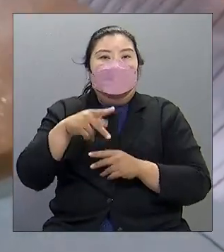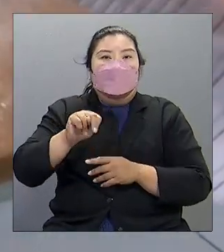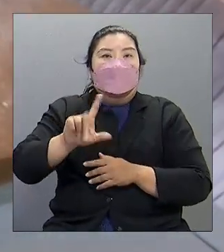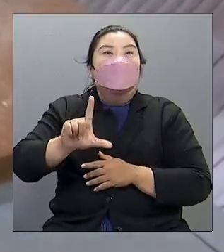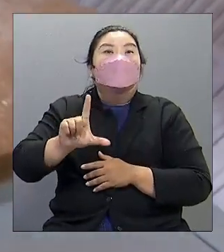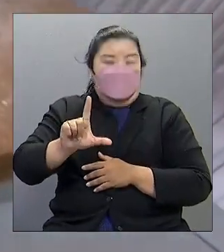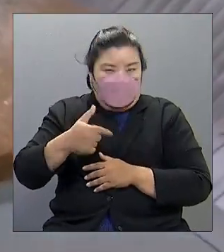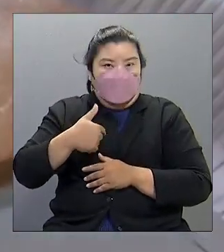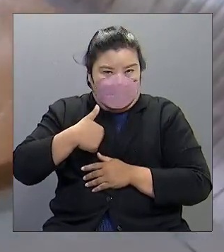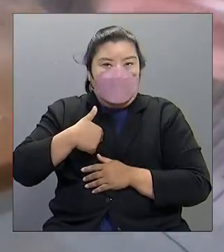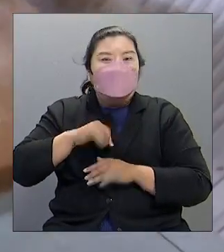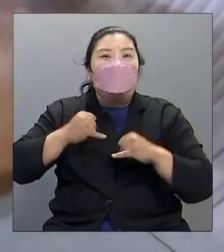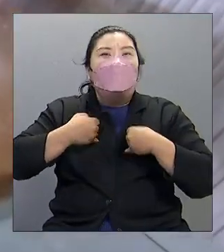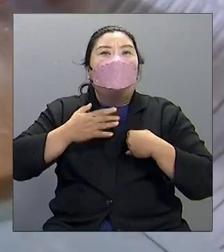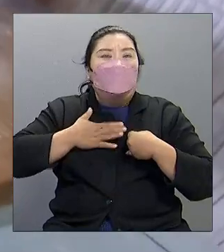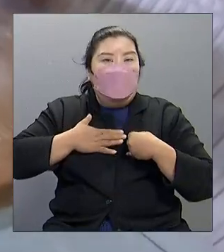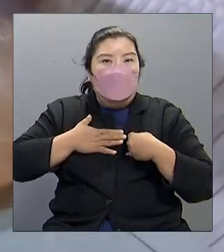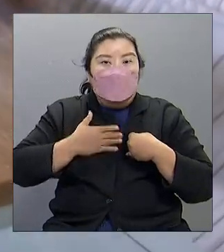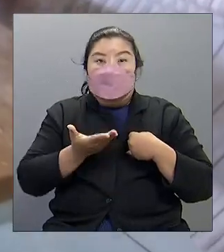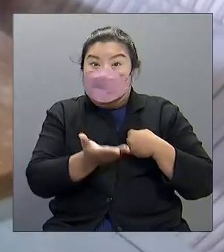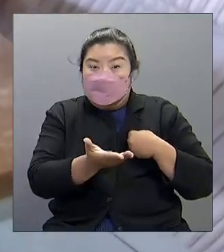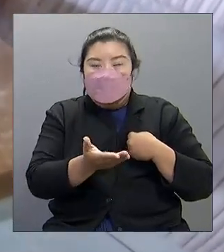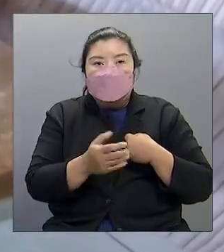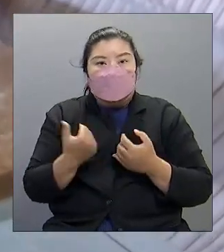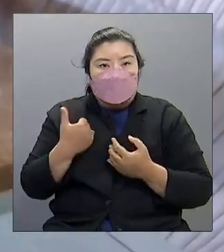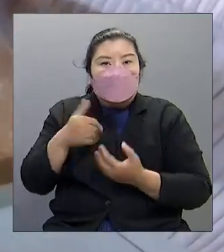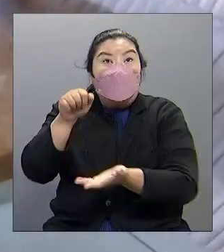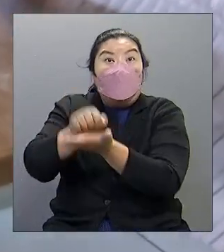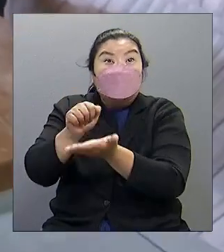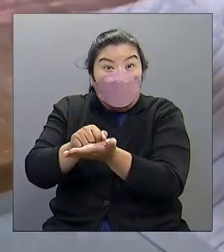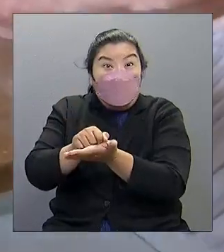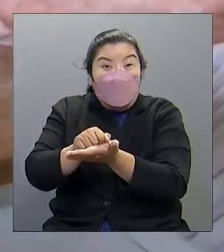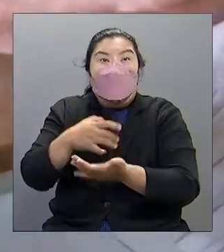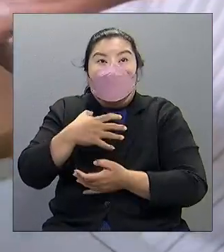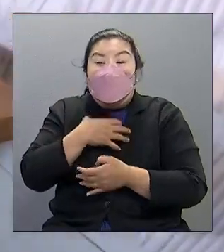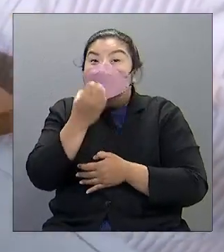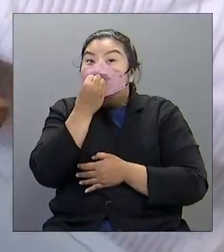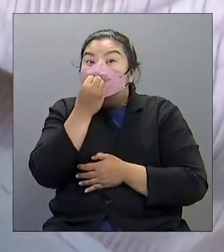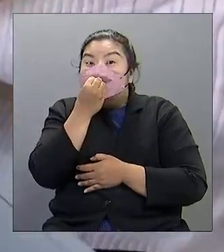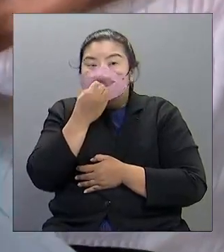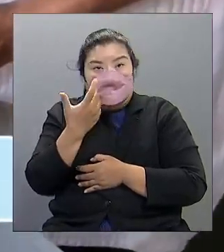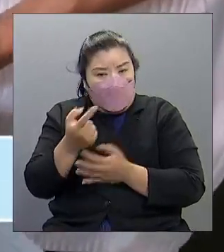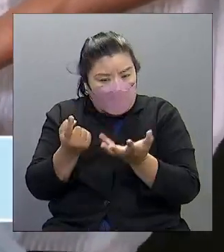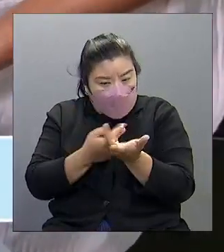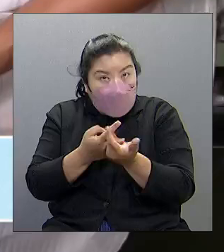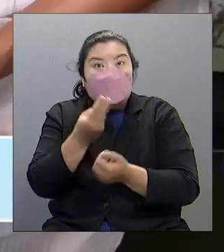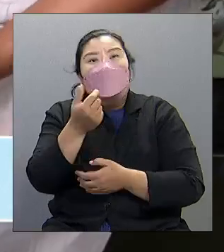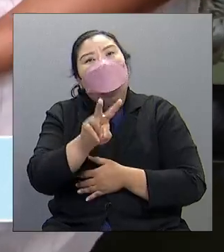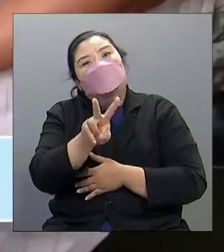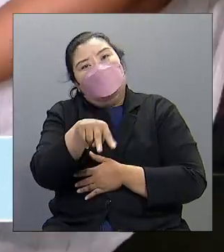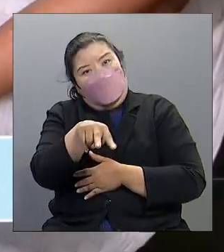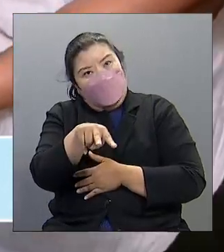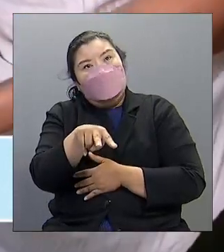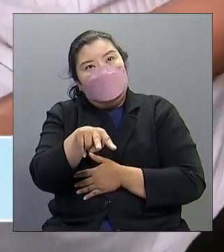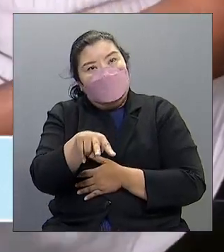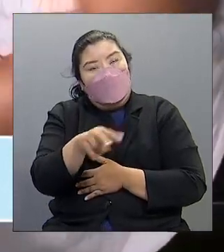นมไ้พระจนธเล่าใหฝังว่าตอนนี้นะออเด body moneyเข้ามาแล้วกวา 2,000 ลูกค่ะคุณธนพล จิ